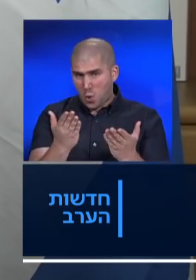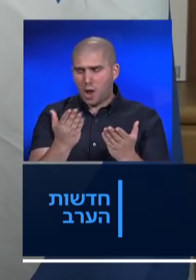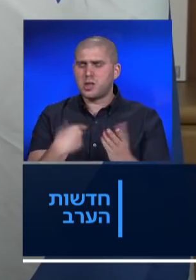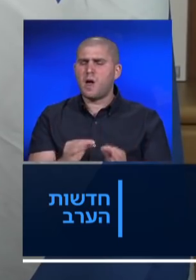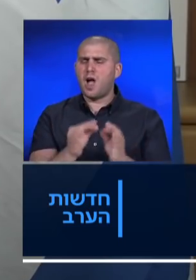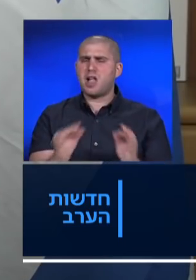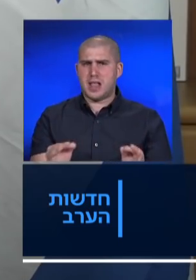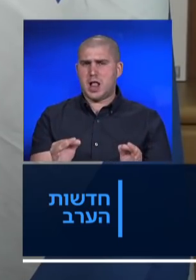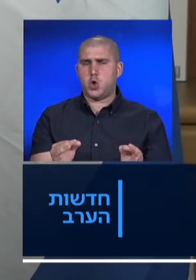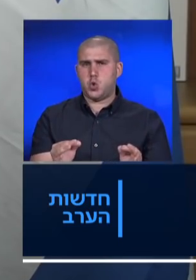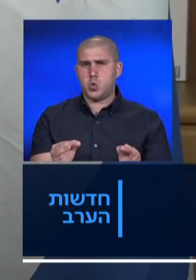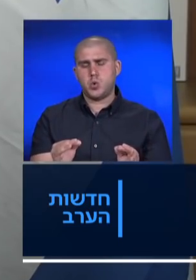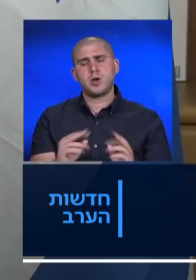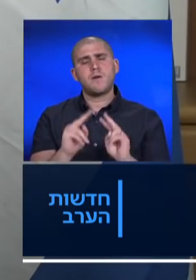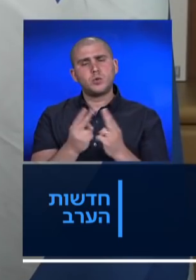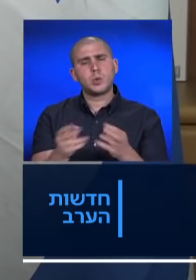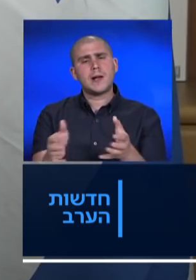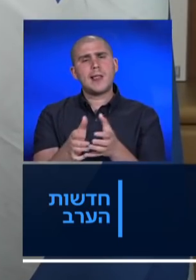עם קבוצות קטנות מאוד של